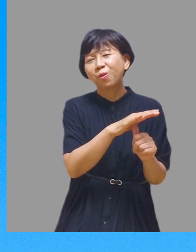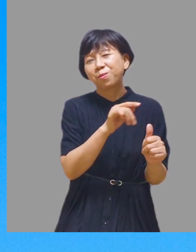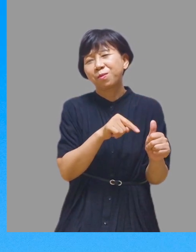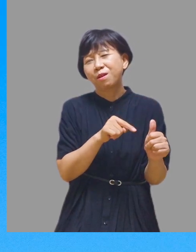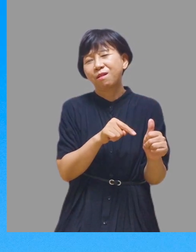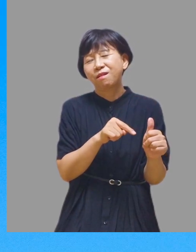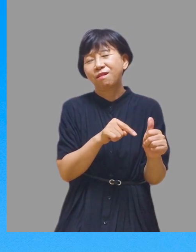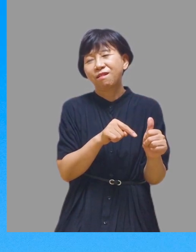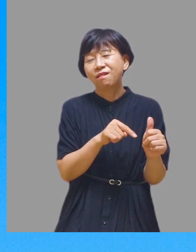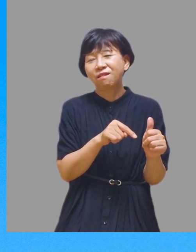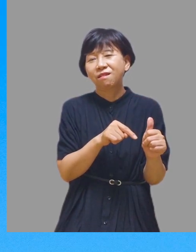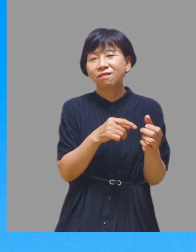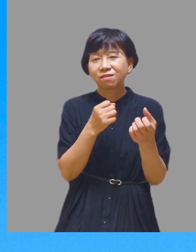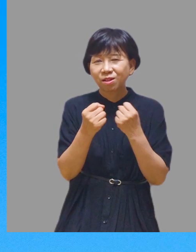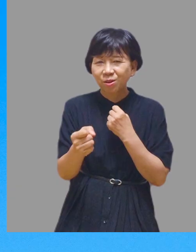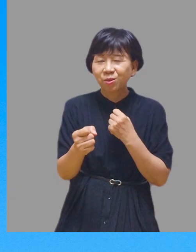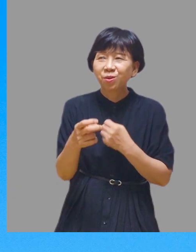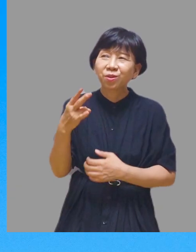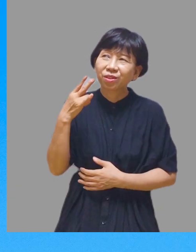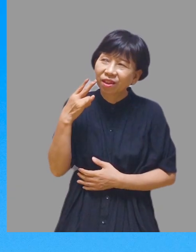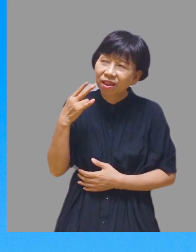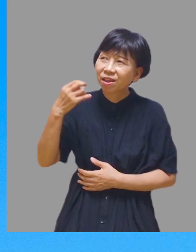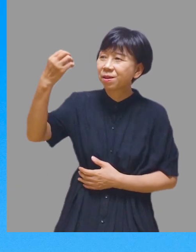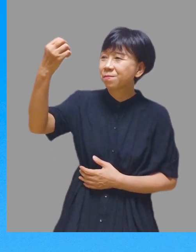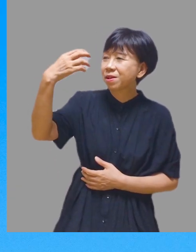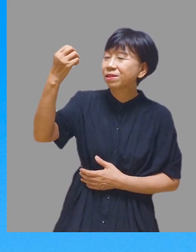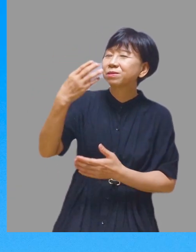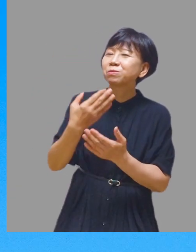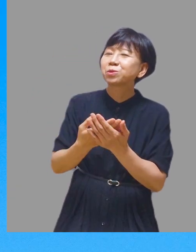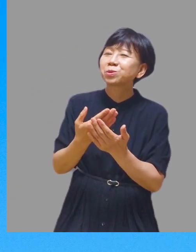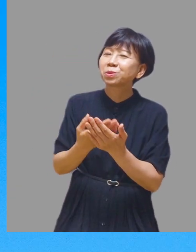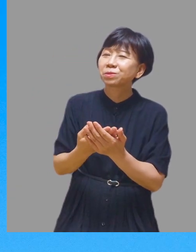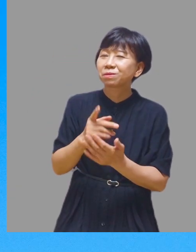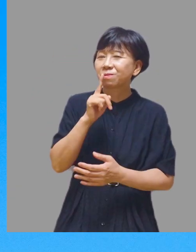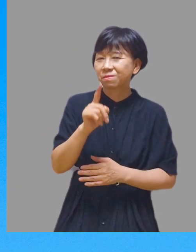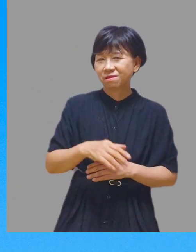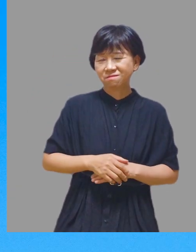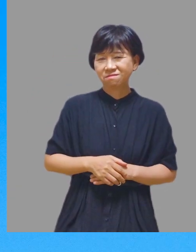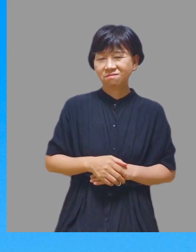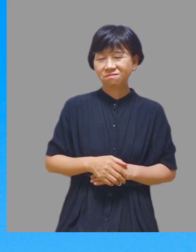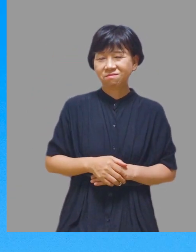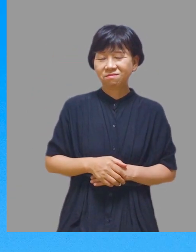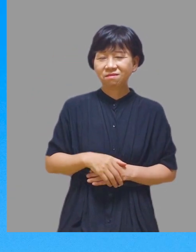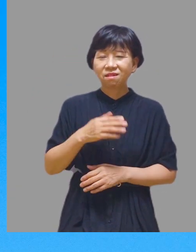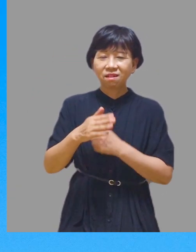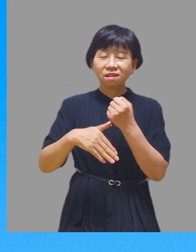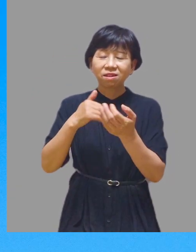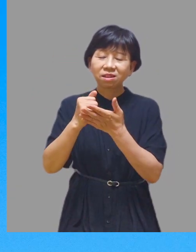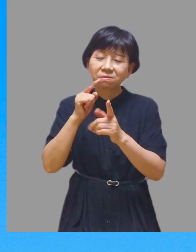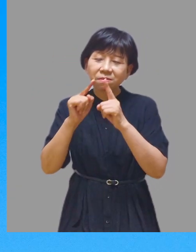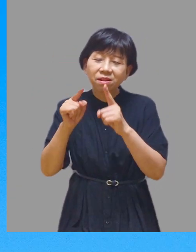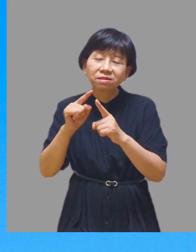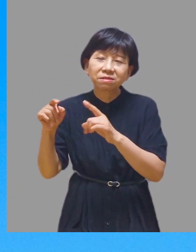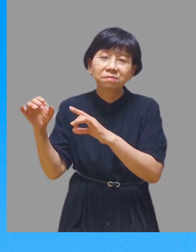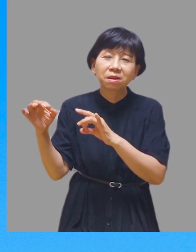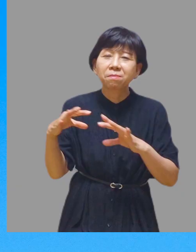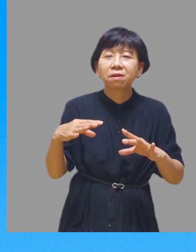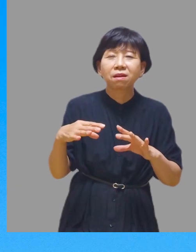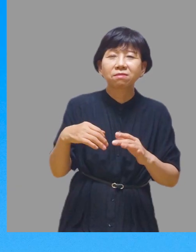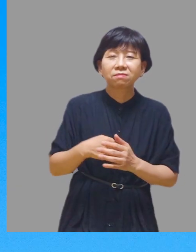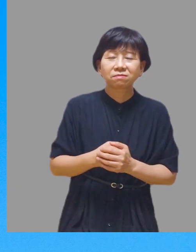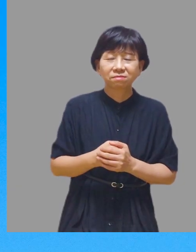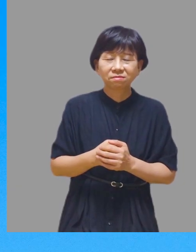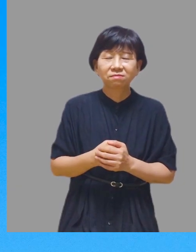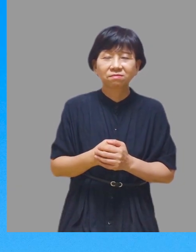이렇게 말하는 거죠. 어려서부터 하나님의 말씀 앞에 반응할 준비가 되어 있는 것이요. 그 고백 하나로 하나님은 한 시대를 이끌